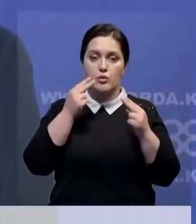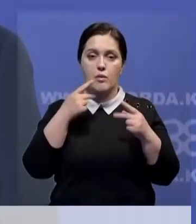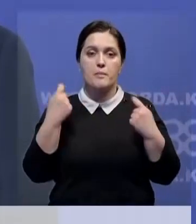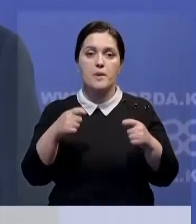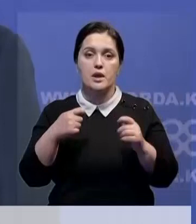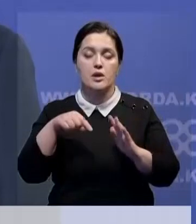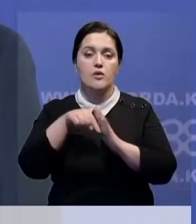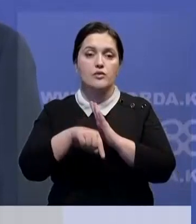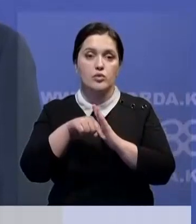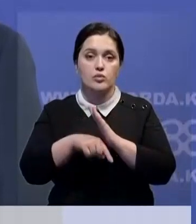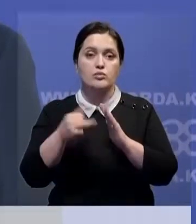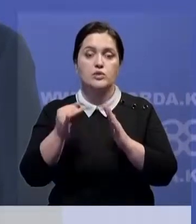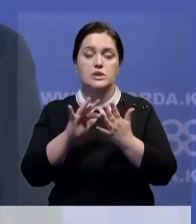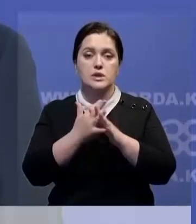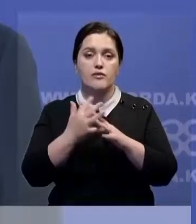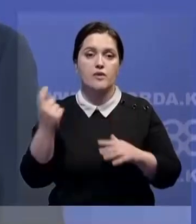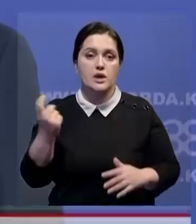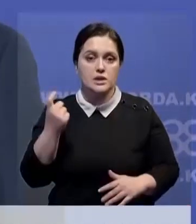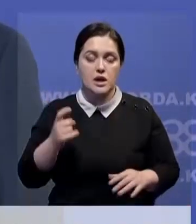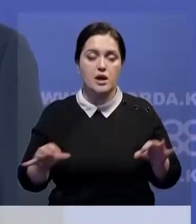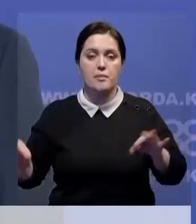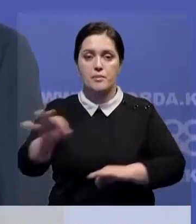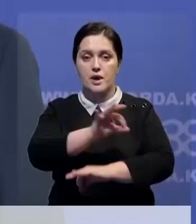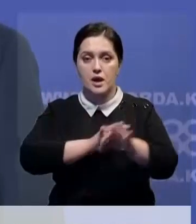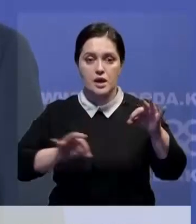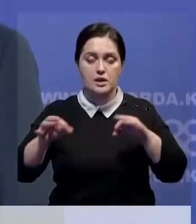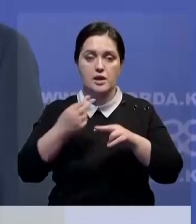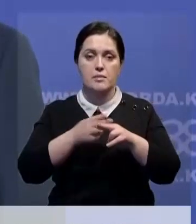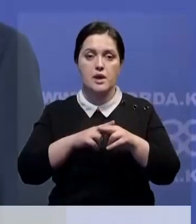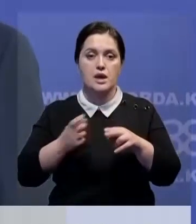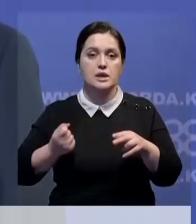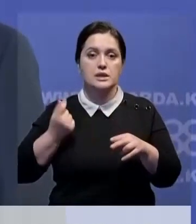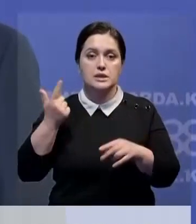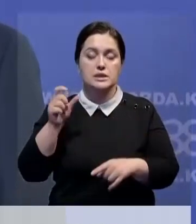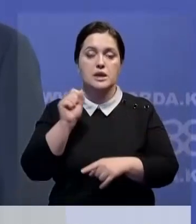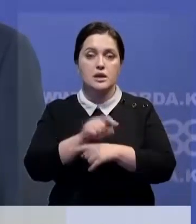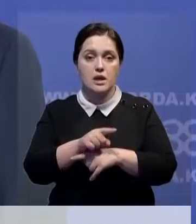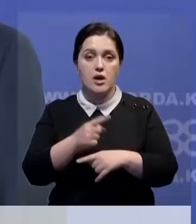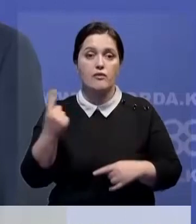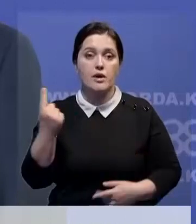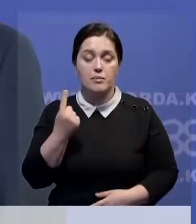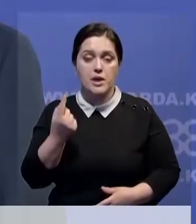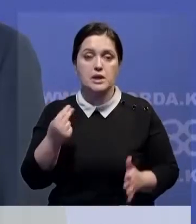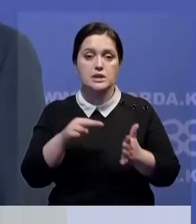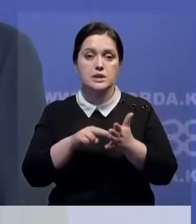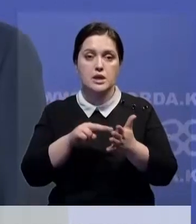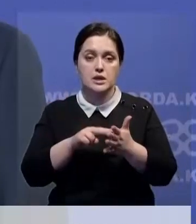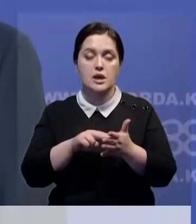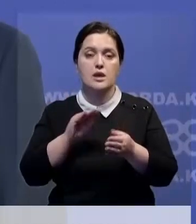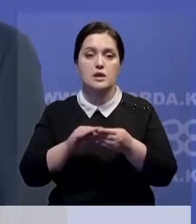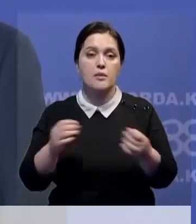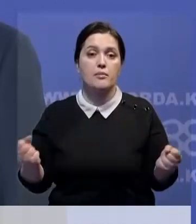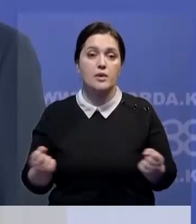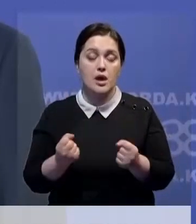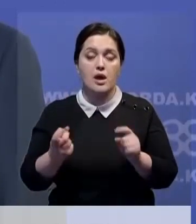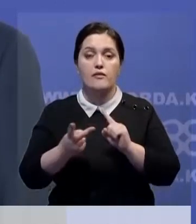рынке. Мы запустили крупные сельскохозяйственные проекты. Президент поставил несколько задач. Во-первых, цены стабилизировать и поддерживать.